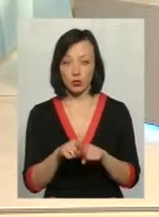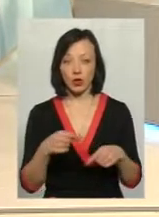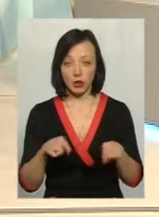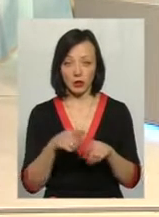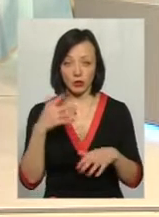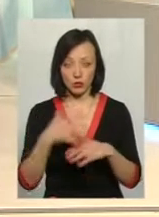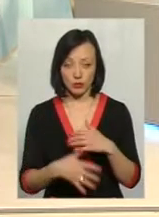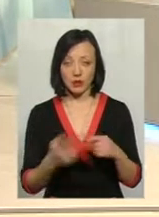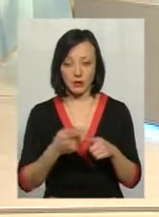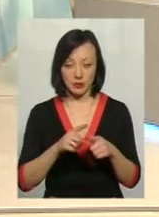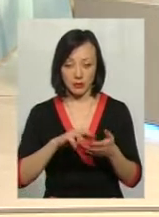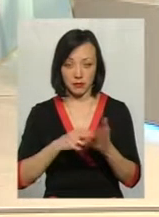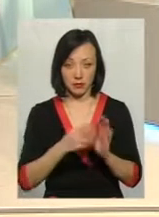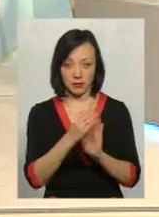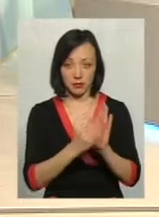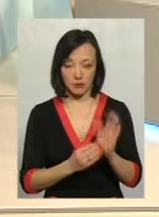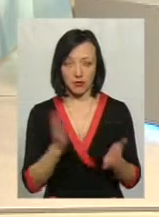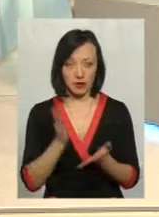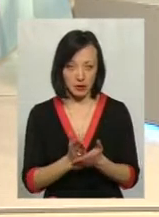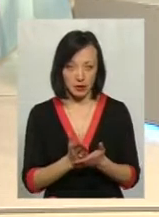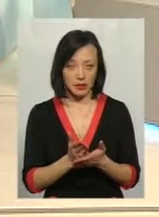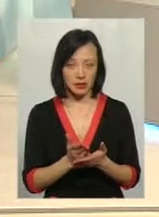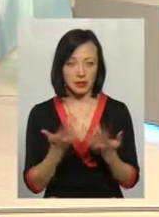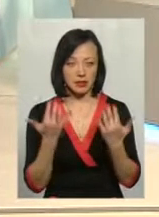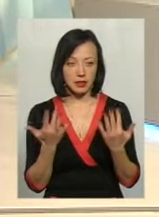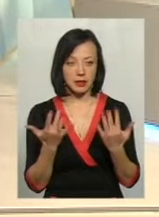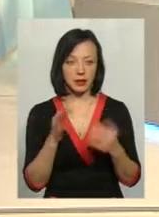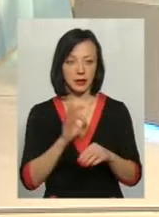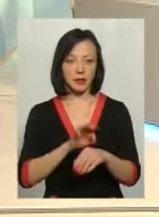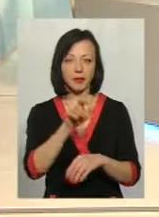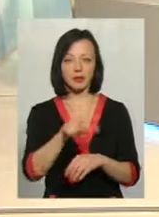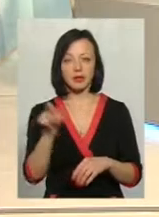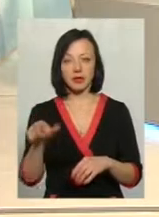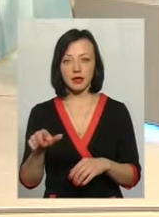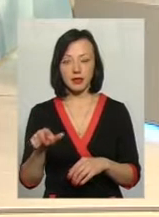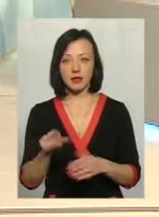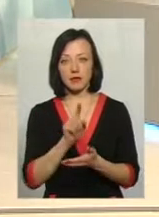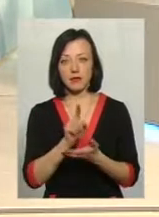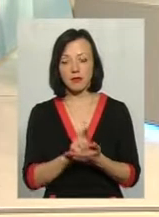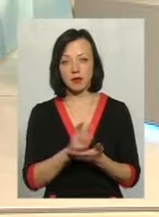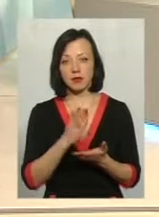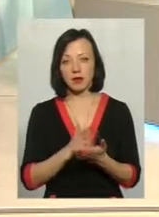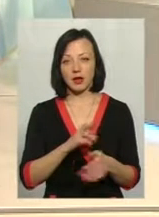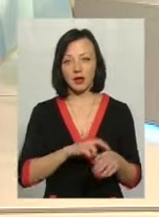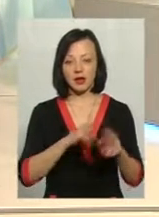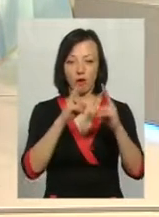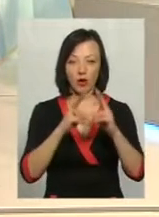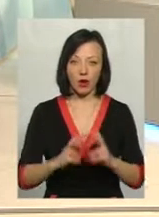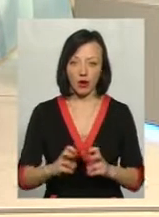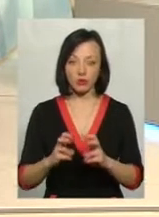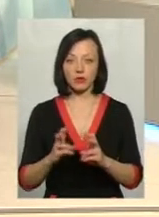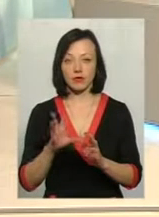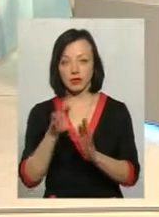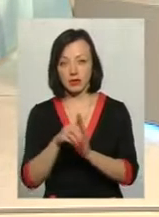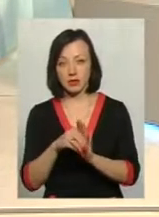що в тій концепції визначено, скільки пацієнтів має той чи інший лікар оглянути,